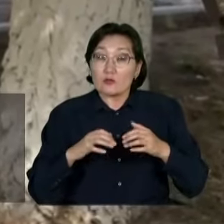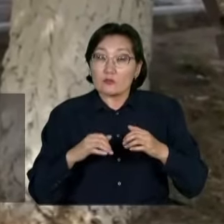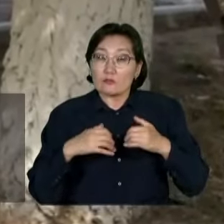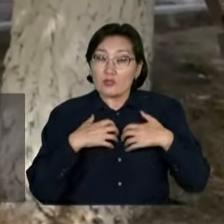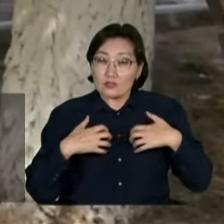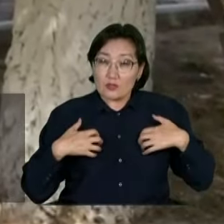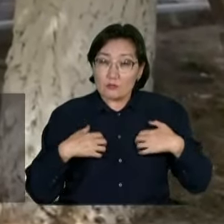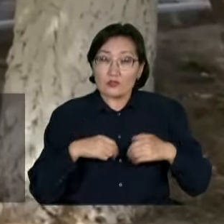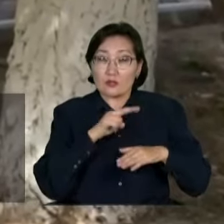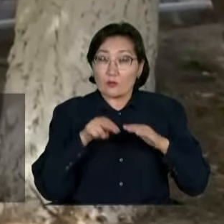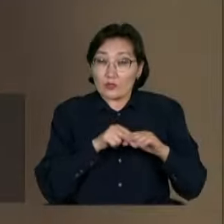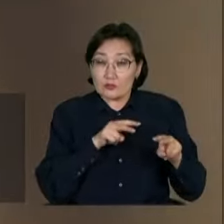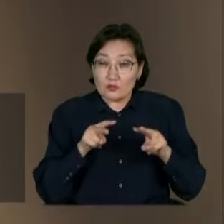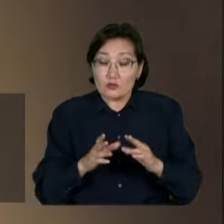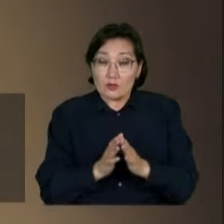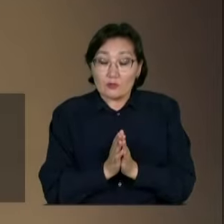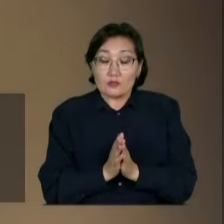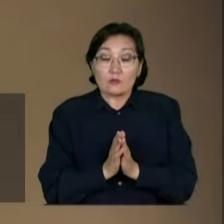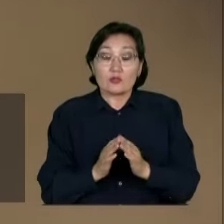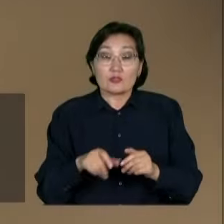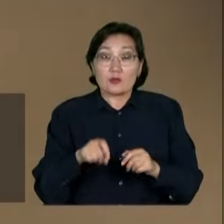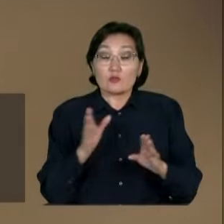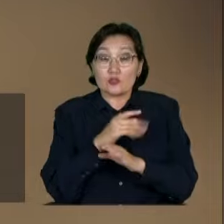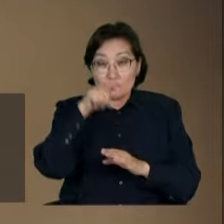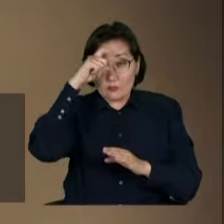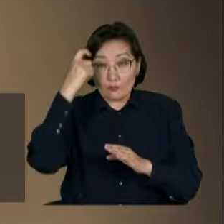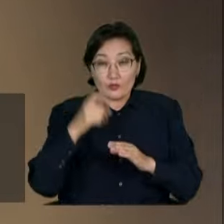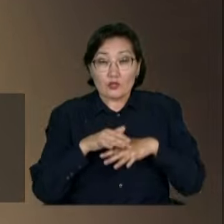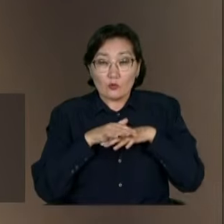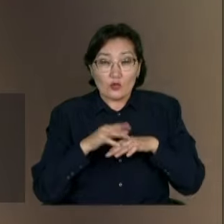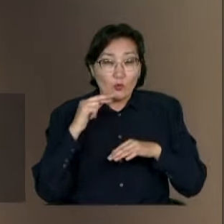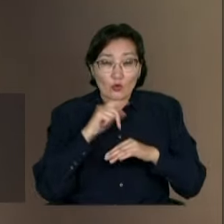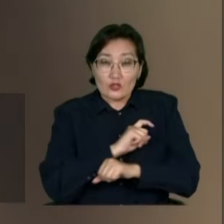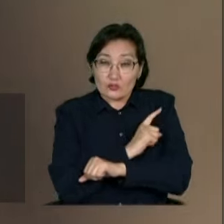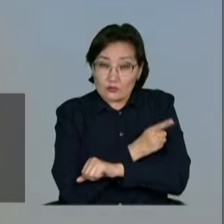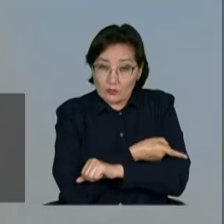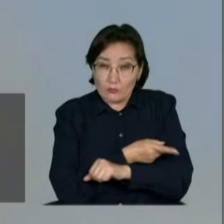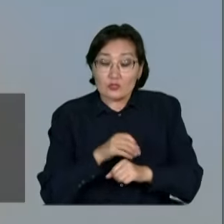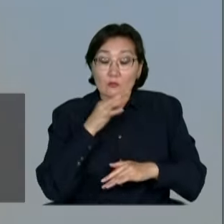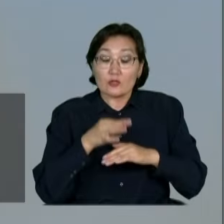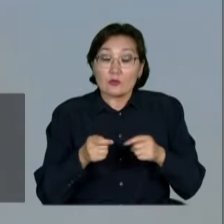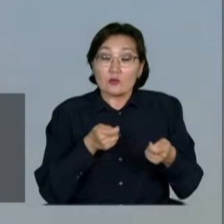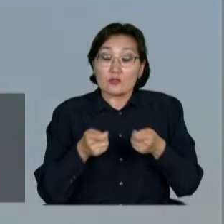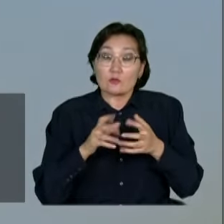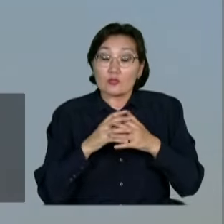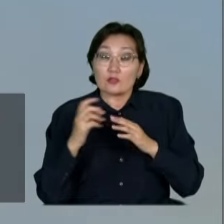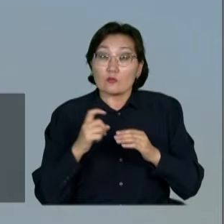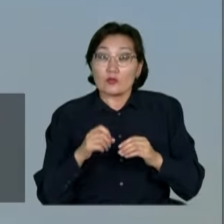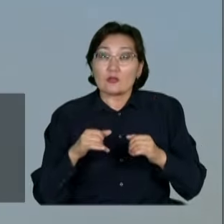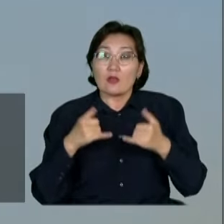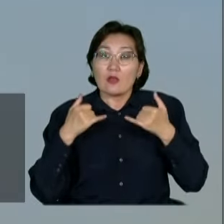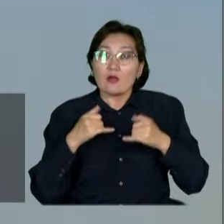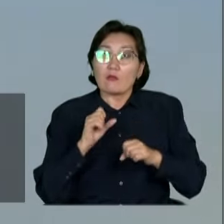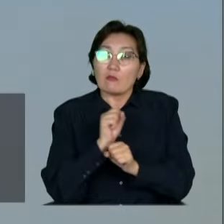қадағалауда, бақылауда ұстауларын өтінеміз. Күні сұған сайын қара құрттың өкшеуі береді дейді мамандар. Сондықтан жауаптылар шаруаларға мал басына